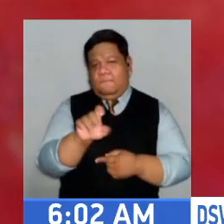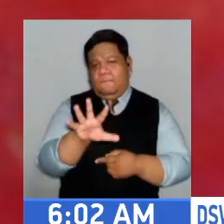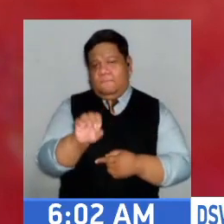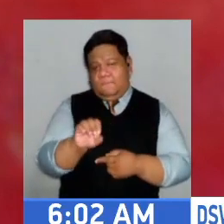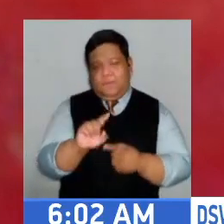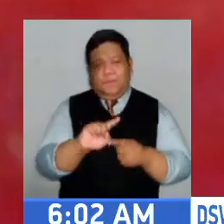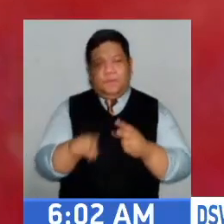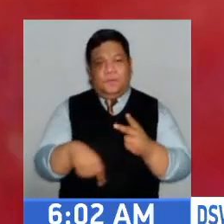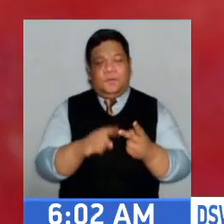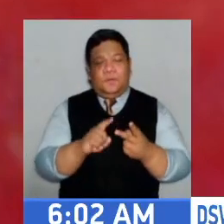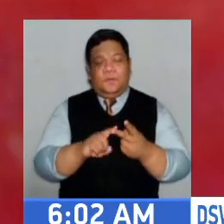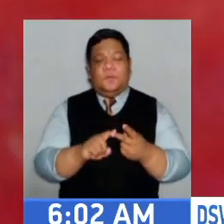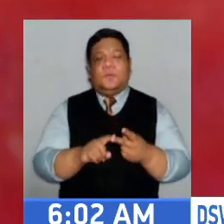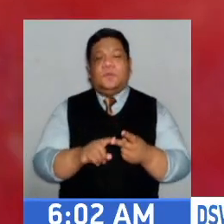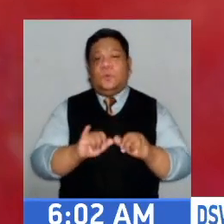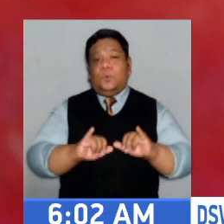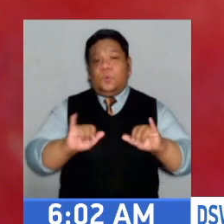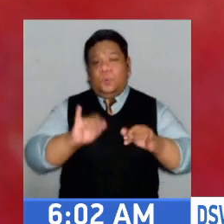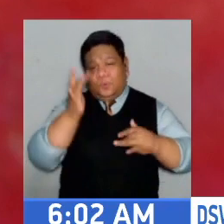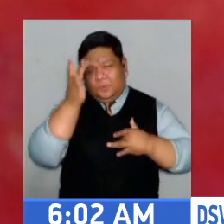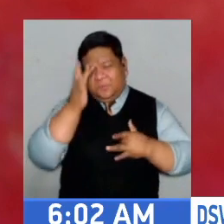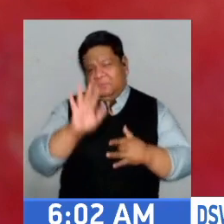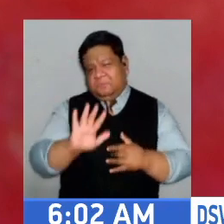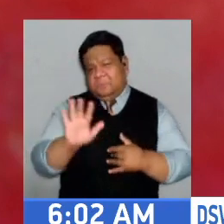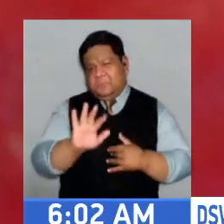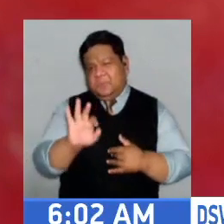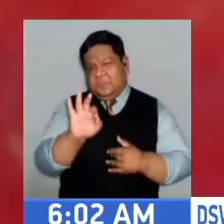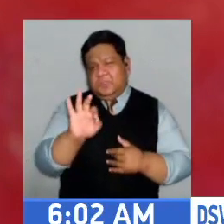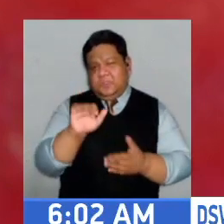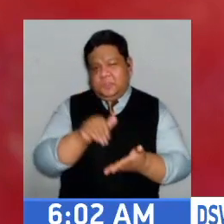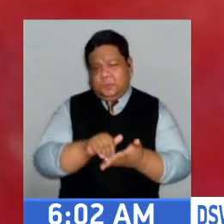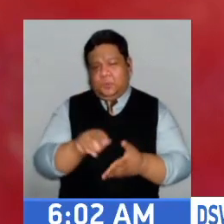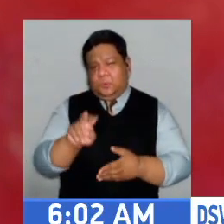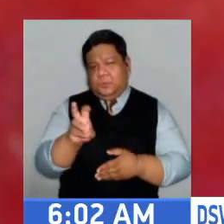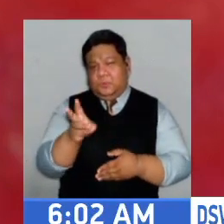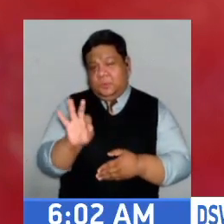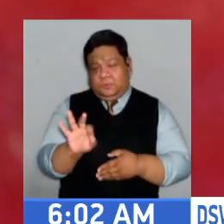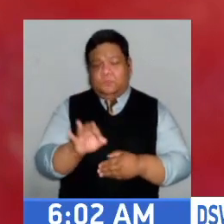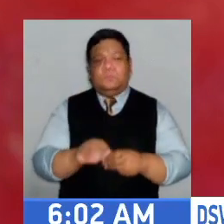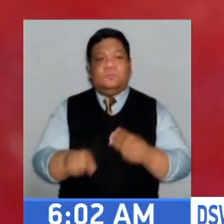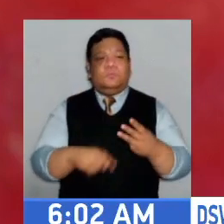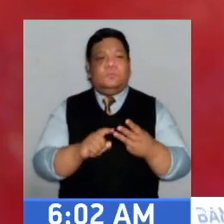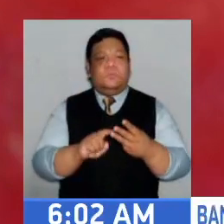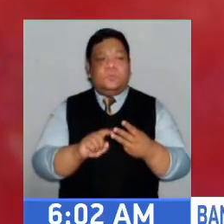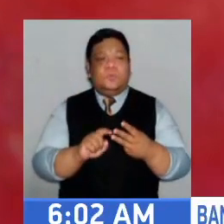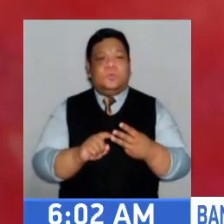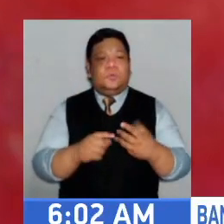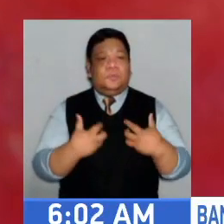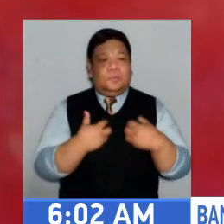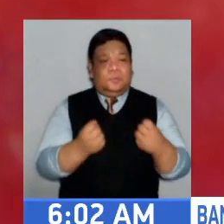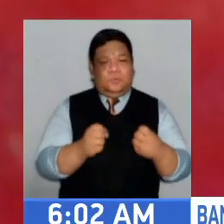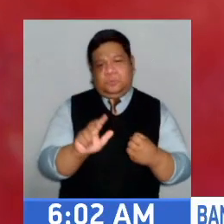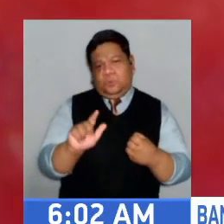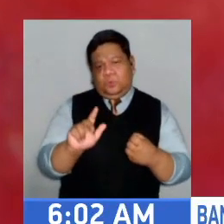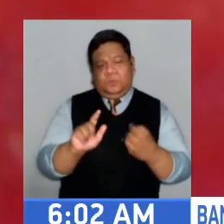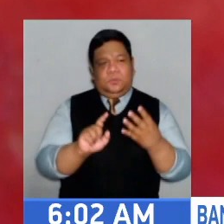ang active cases o nagpapagaling pa. 23 naman ang gumaling habang 12 ang nasawi dahil sa